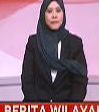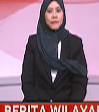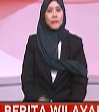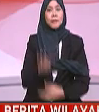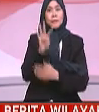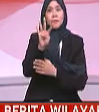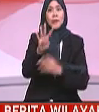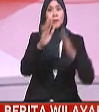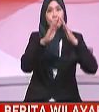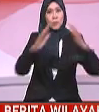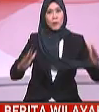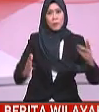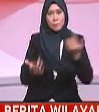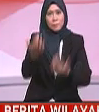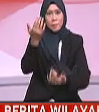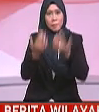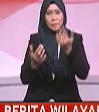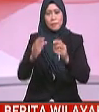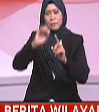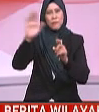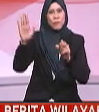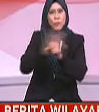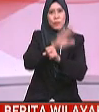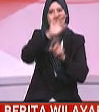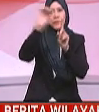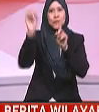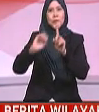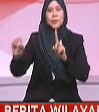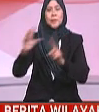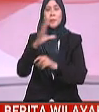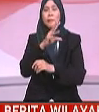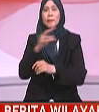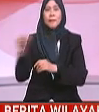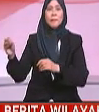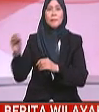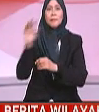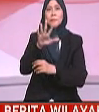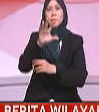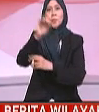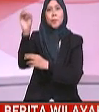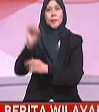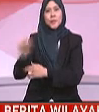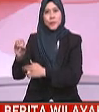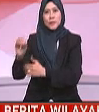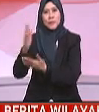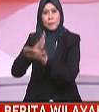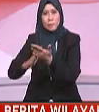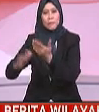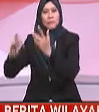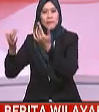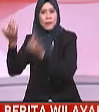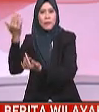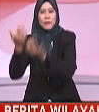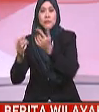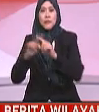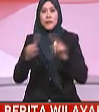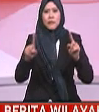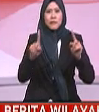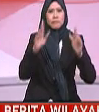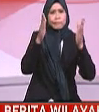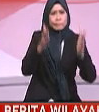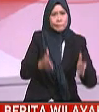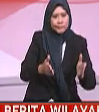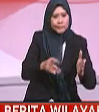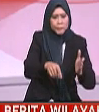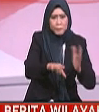4 rumah dilaporkan terbakar 100%, manakala sebuah lagi 50% terbakar. Bagaimanapun, identiti mangsa